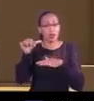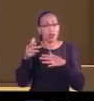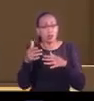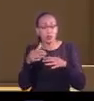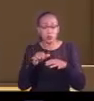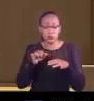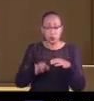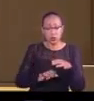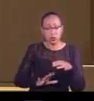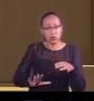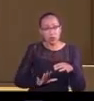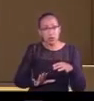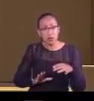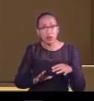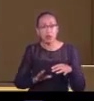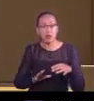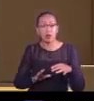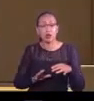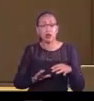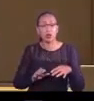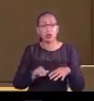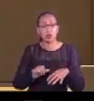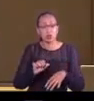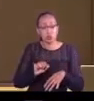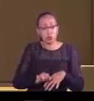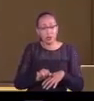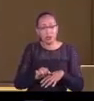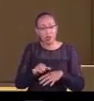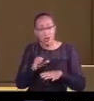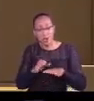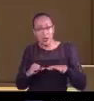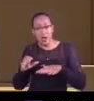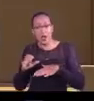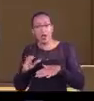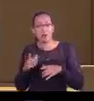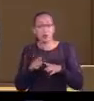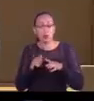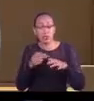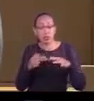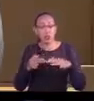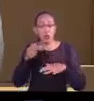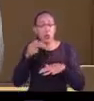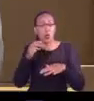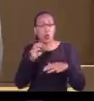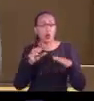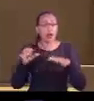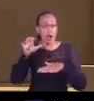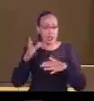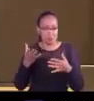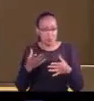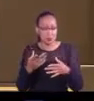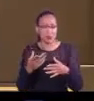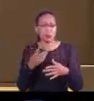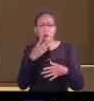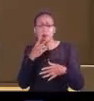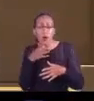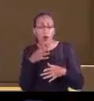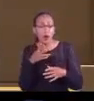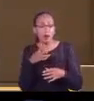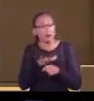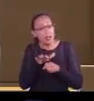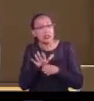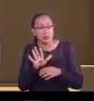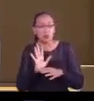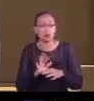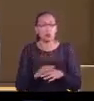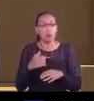le sud Caraïbes et vers le nord Caraïbes. Bien. Donc je prends acte de cela parce que c'était